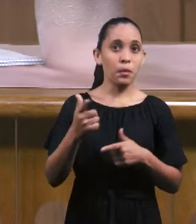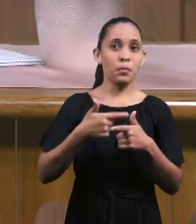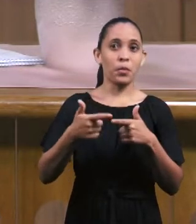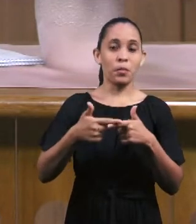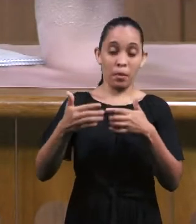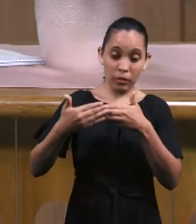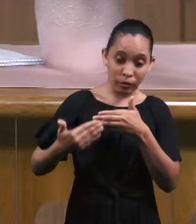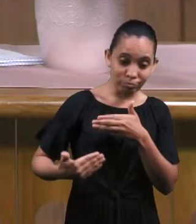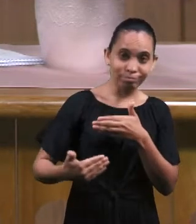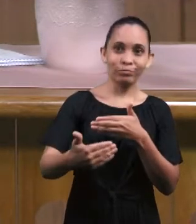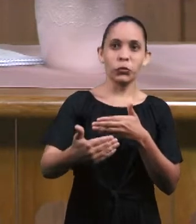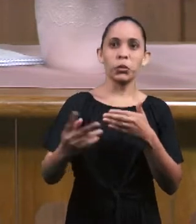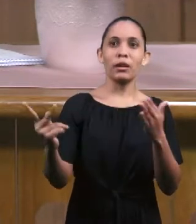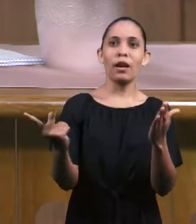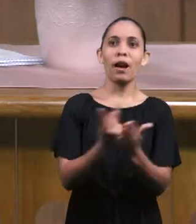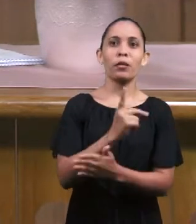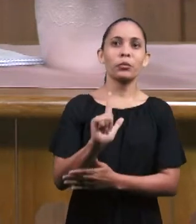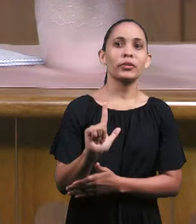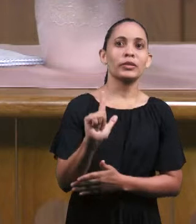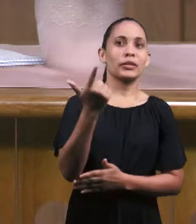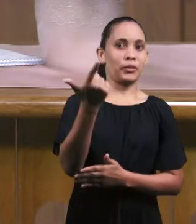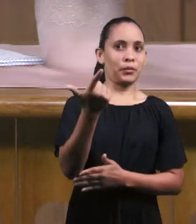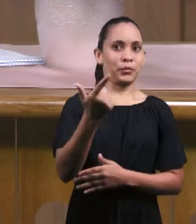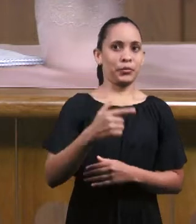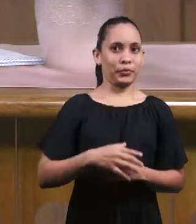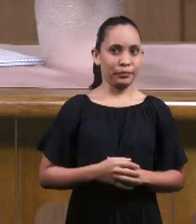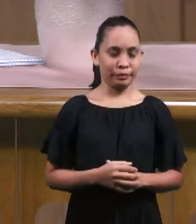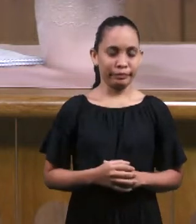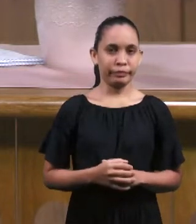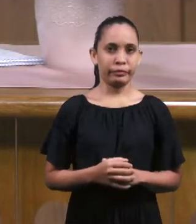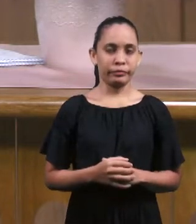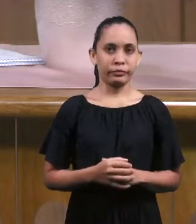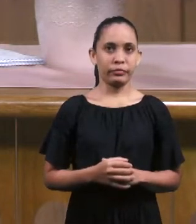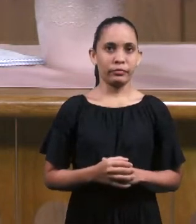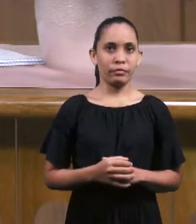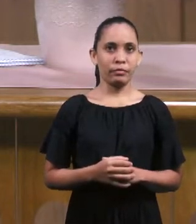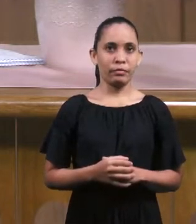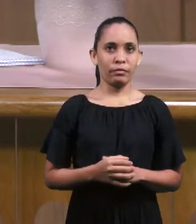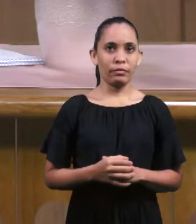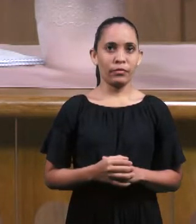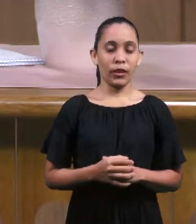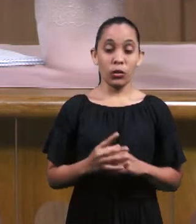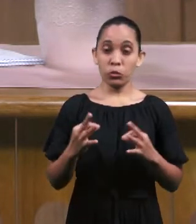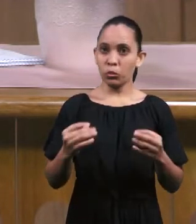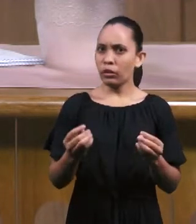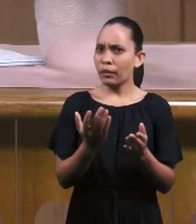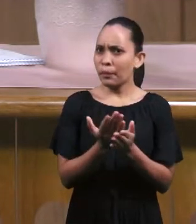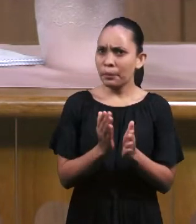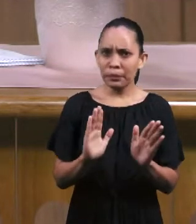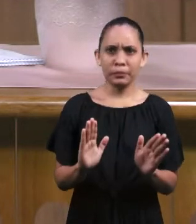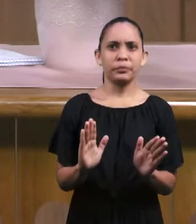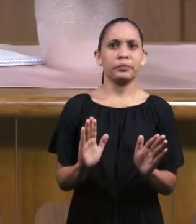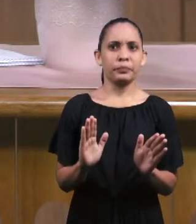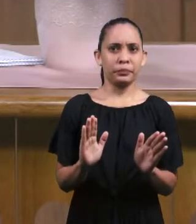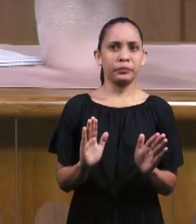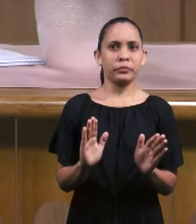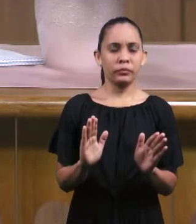allait se passer après? Donc, tout va cesser. Ça, c'est très important. Tout va